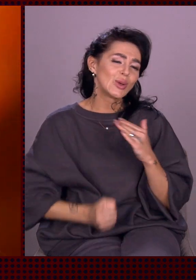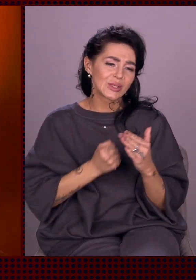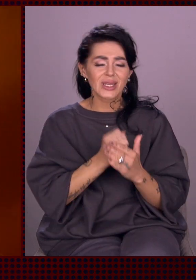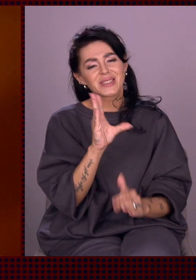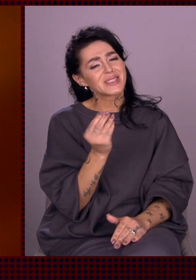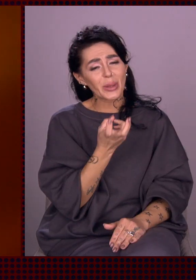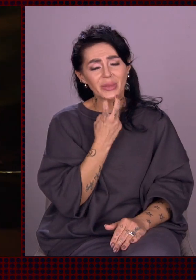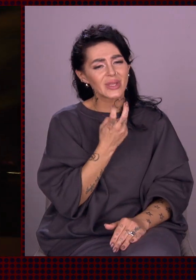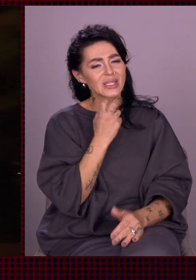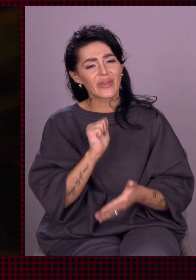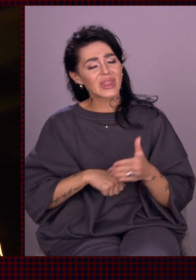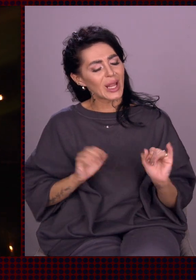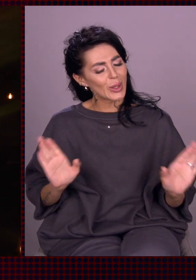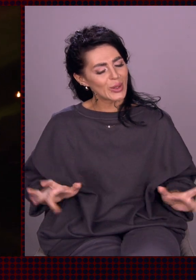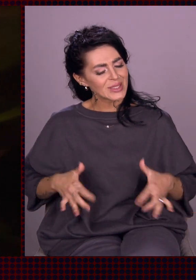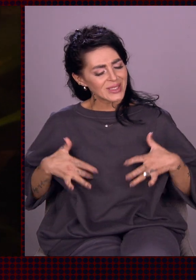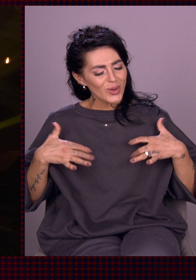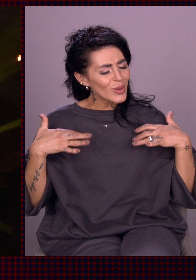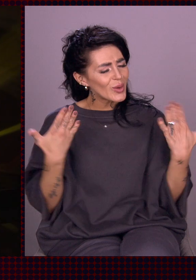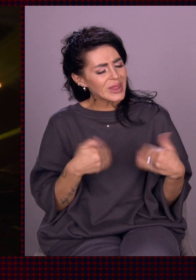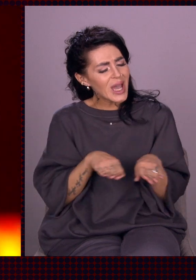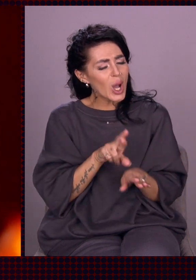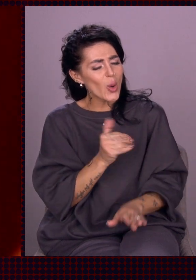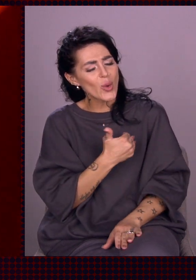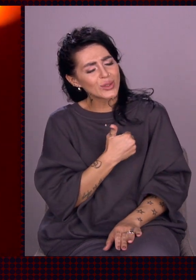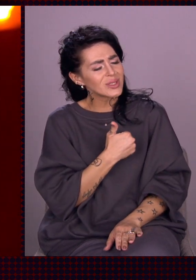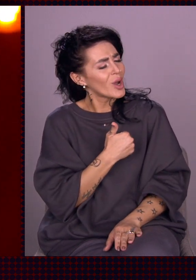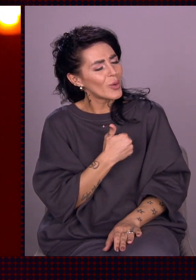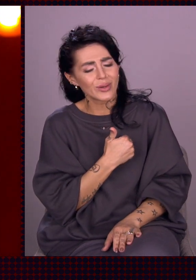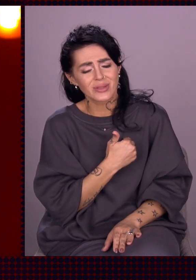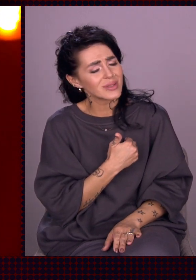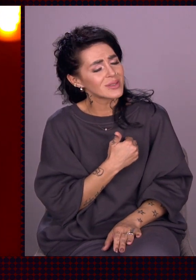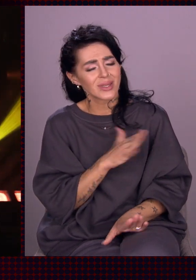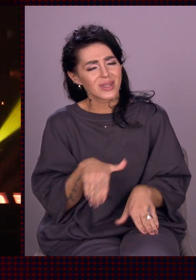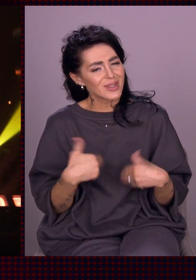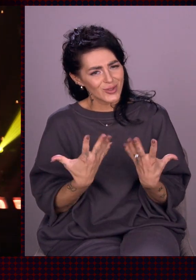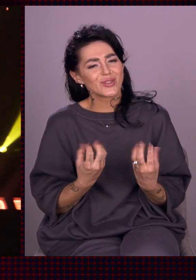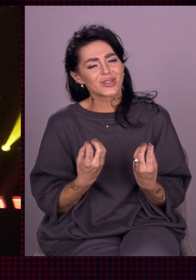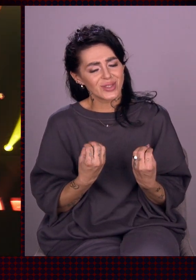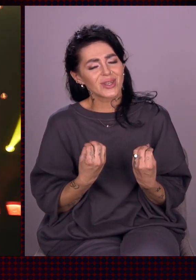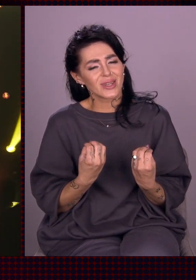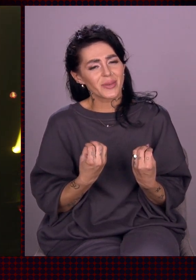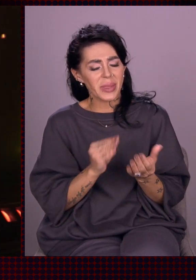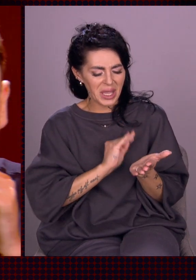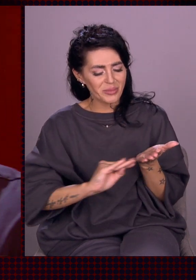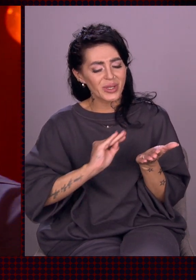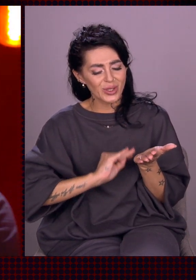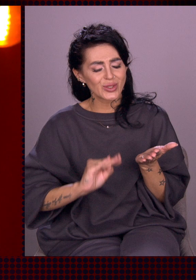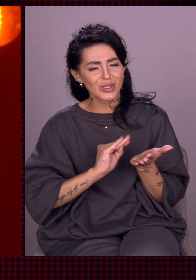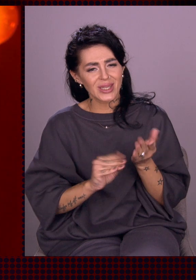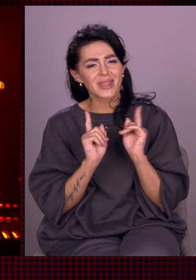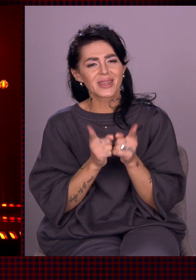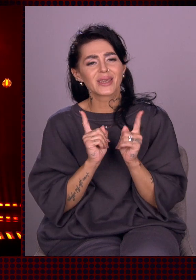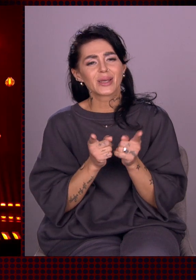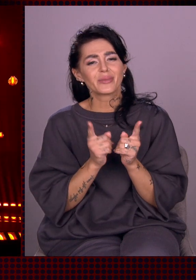від лоскоту, і так хочеться, хочеться ще. Пишу тобі стільки